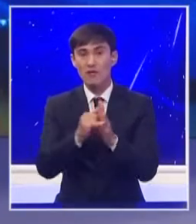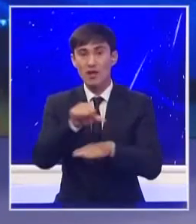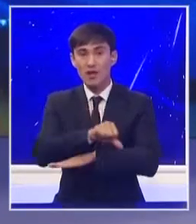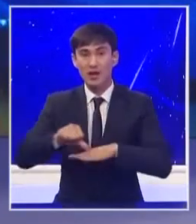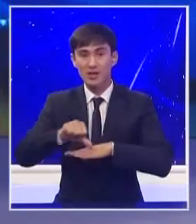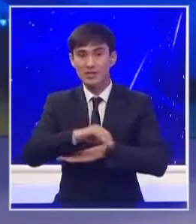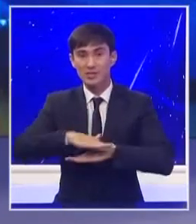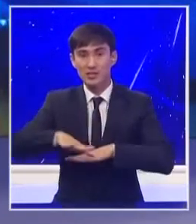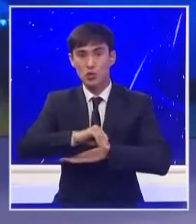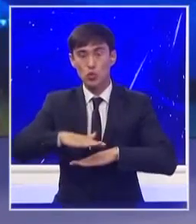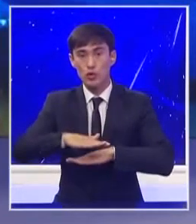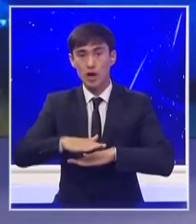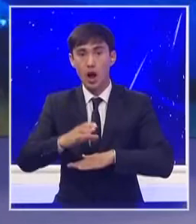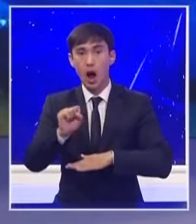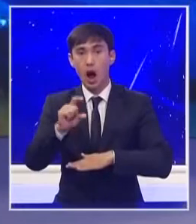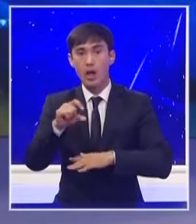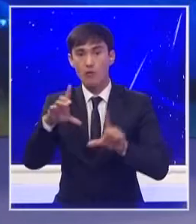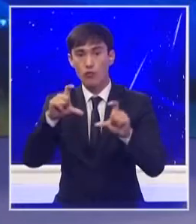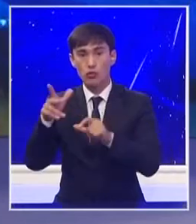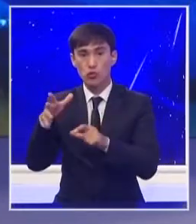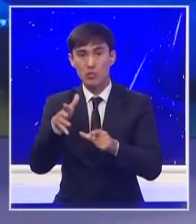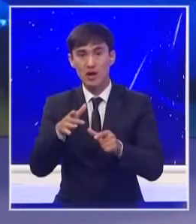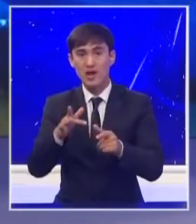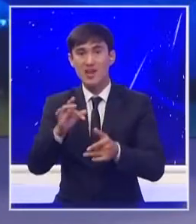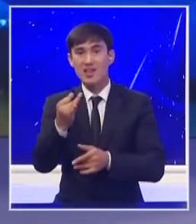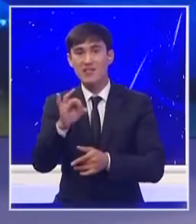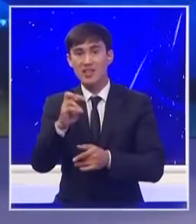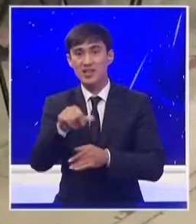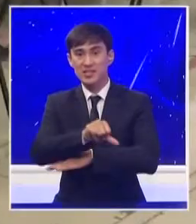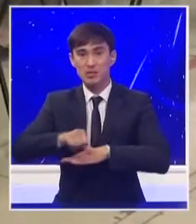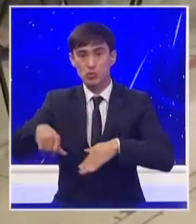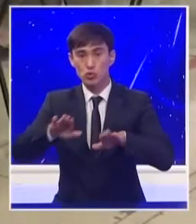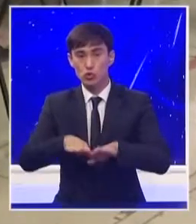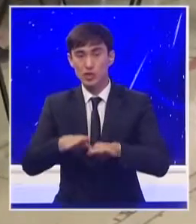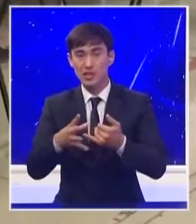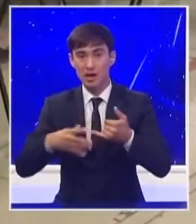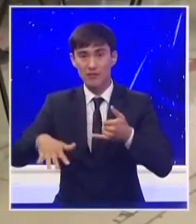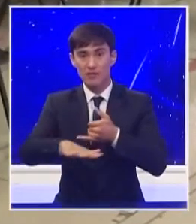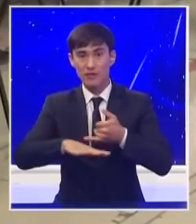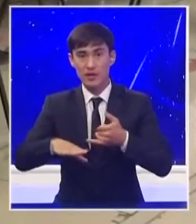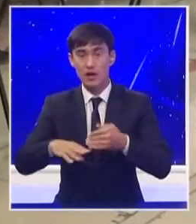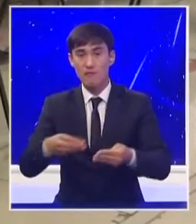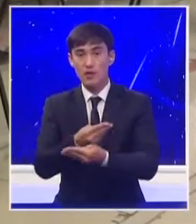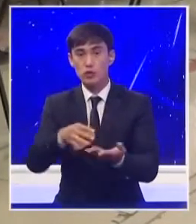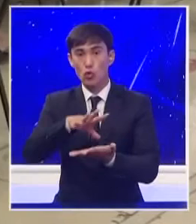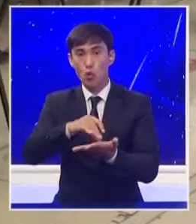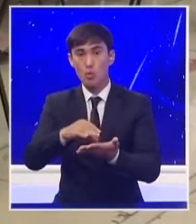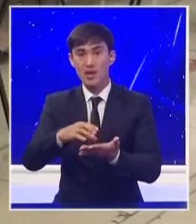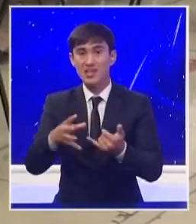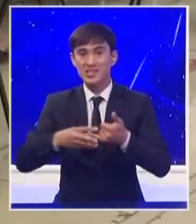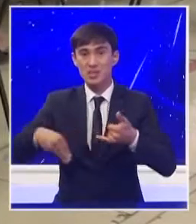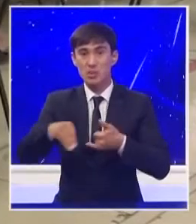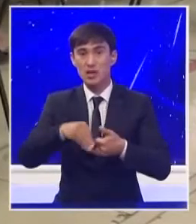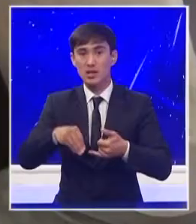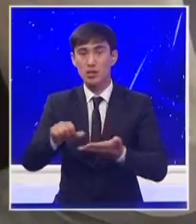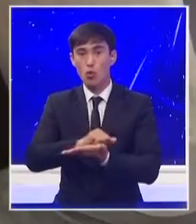границ прилегающей территории, аэрофотосъемка, инвентаризация земельных участков в аграрной сфере, выдача копий земельно-кадастровых документов